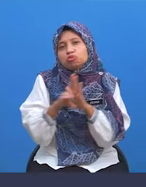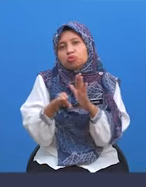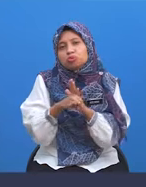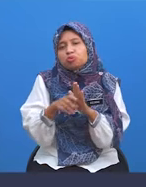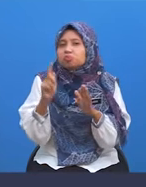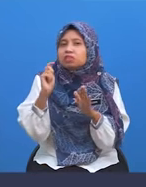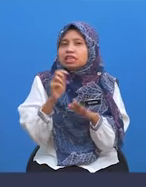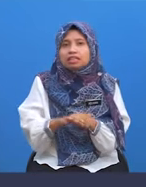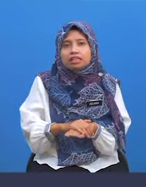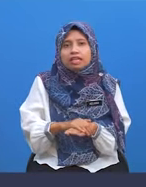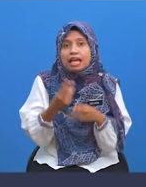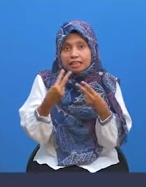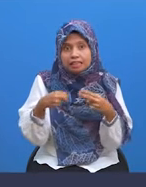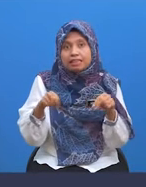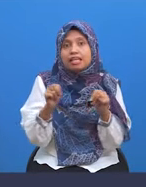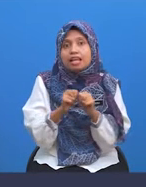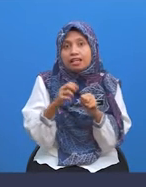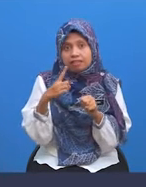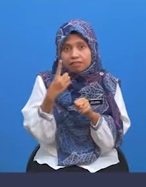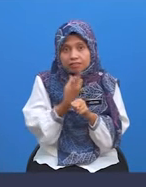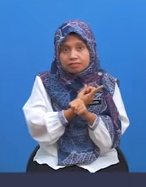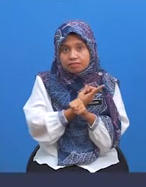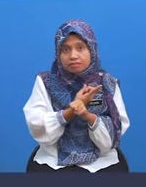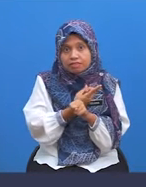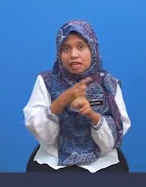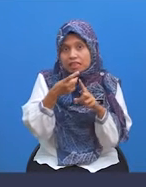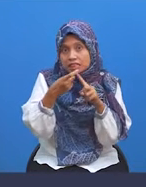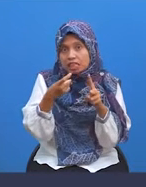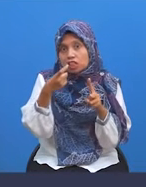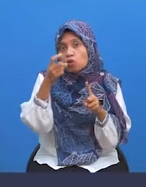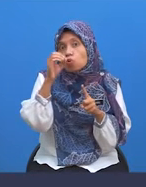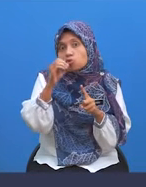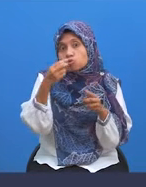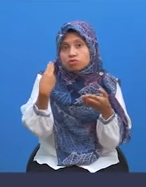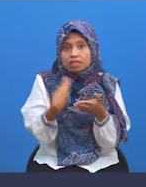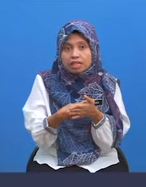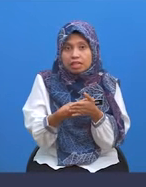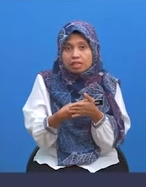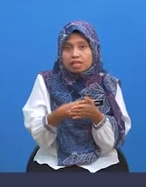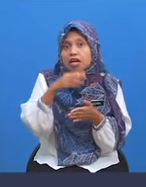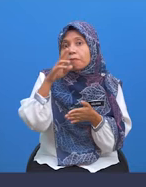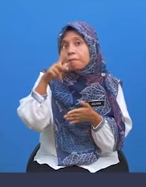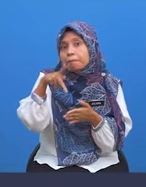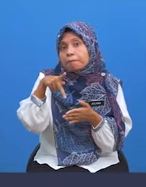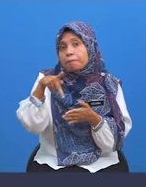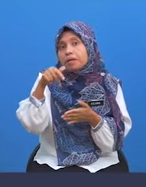Maka, apa yang harus kita lakukan apabila nilai had kita berbeza?